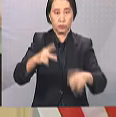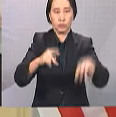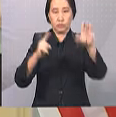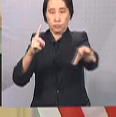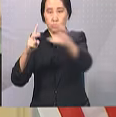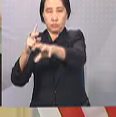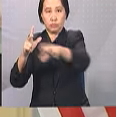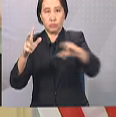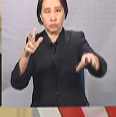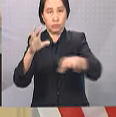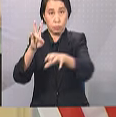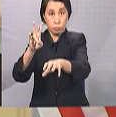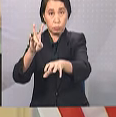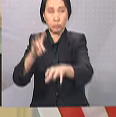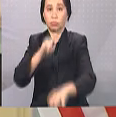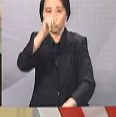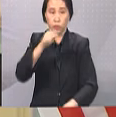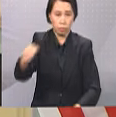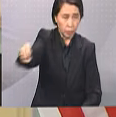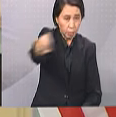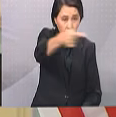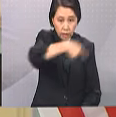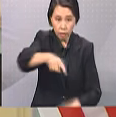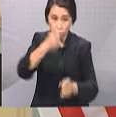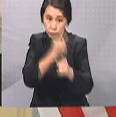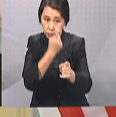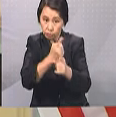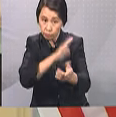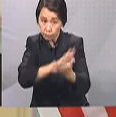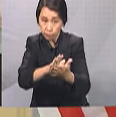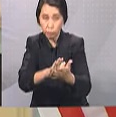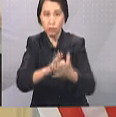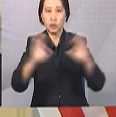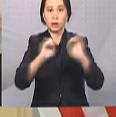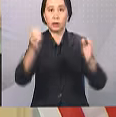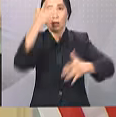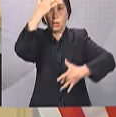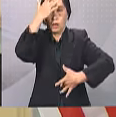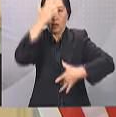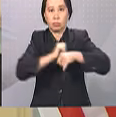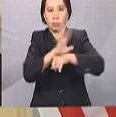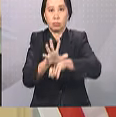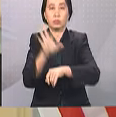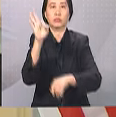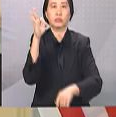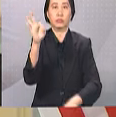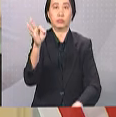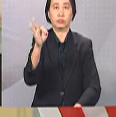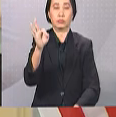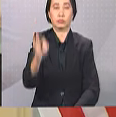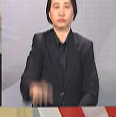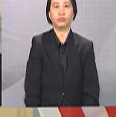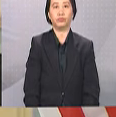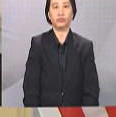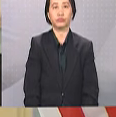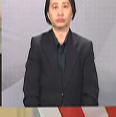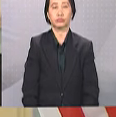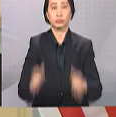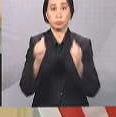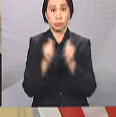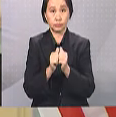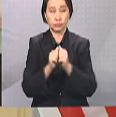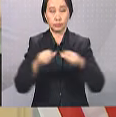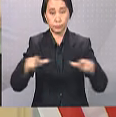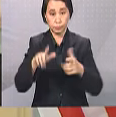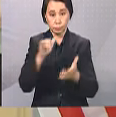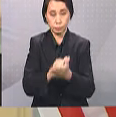bagi memastikan mereka benar-benar bersih daripada jangkitan COVID-19 ini. Dengan pelaksanaan